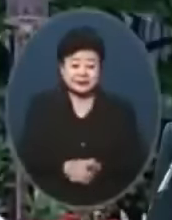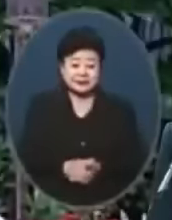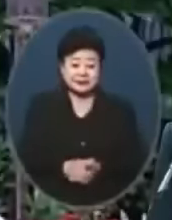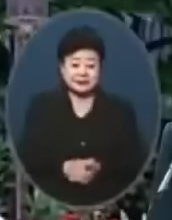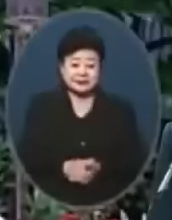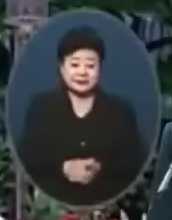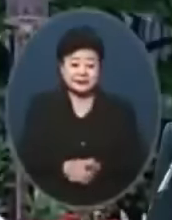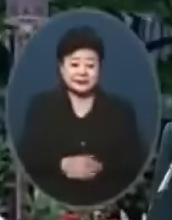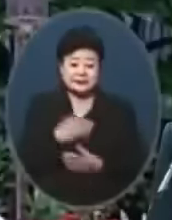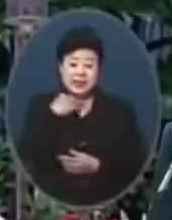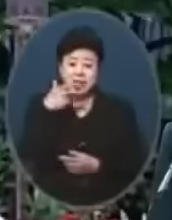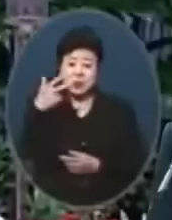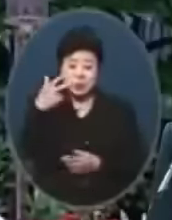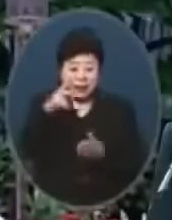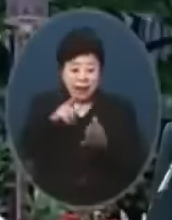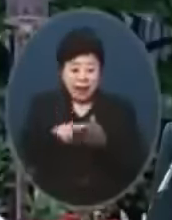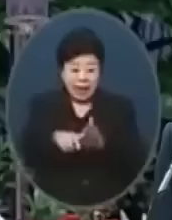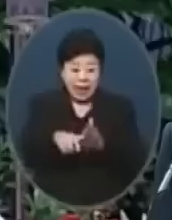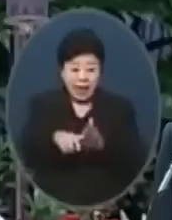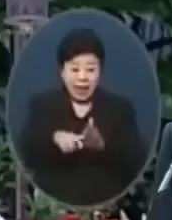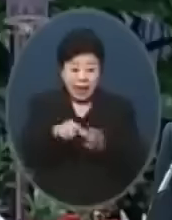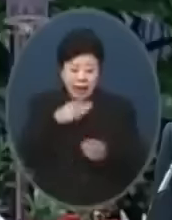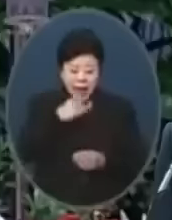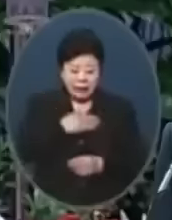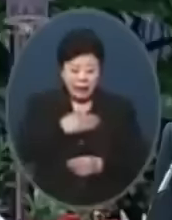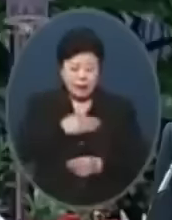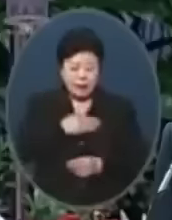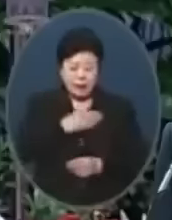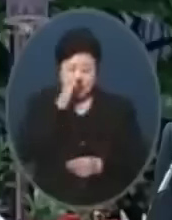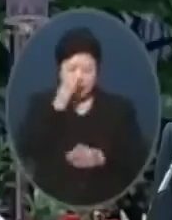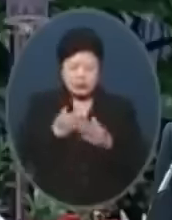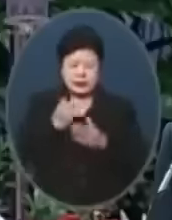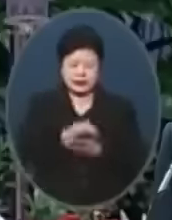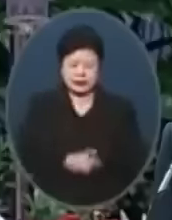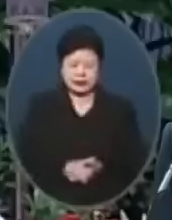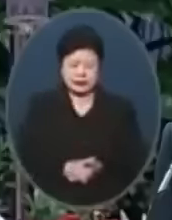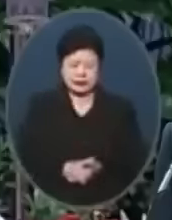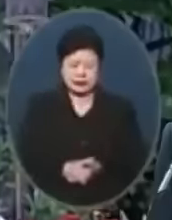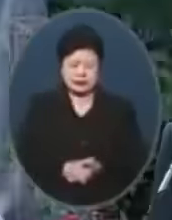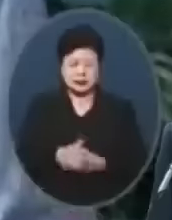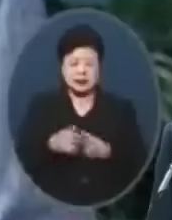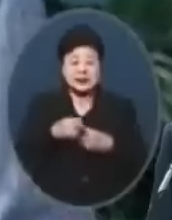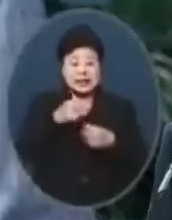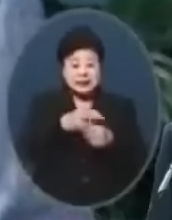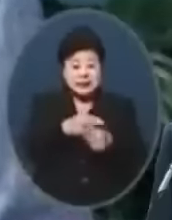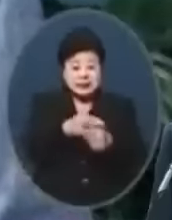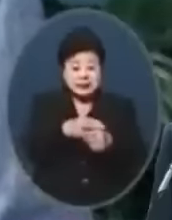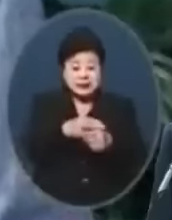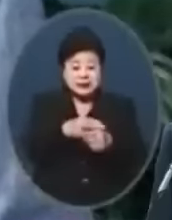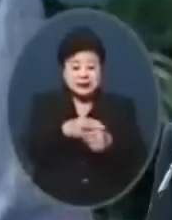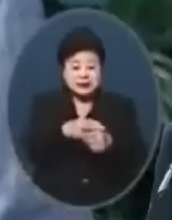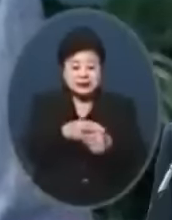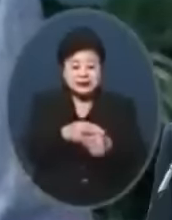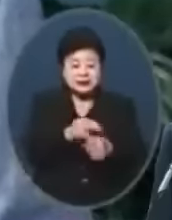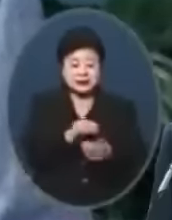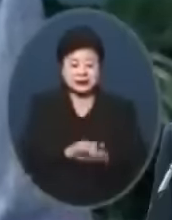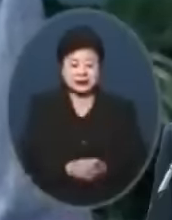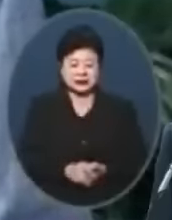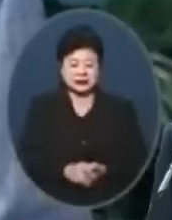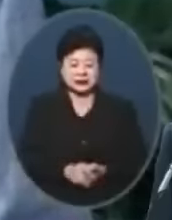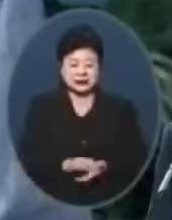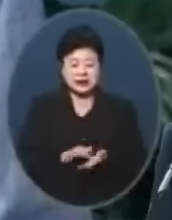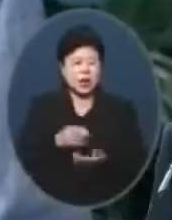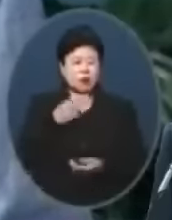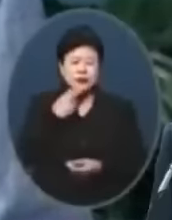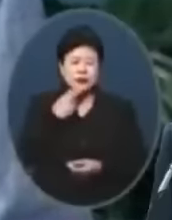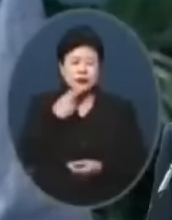나이 17살 때 폐병에 걸려 쓰러졌는데 그때 의사들은 약이란 없다는